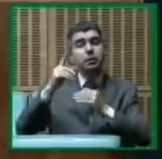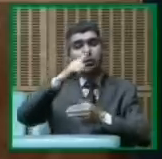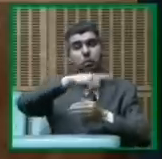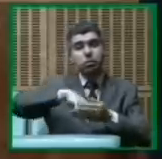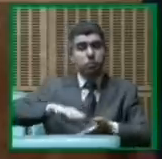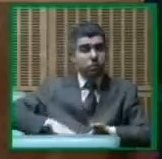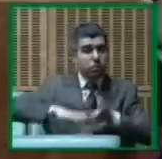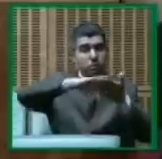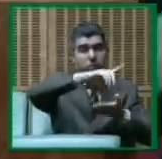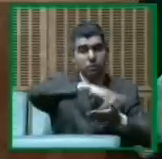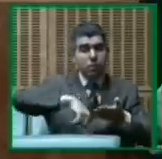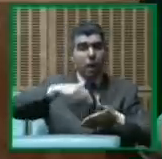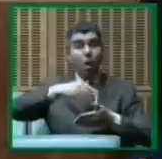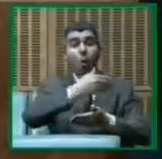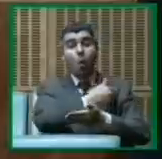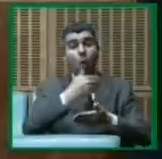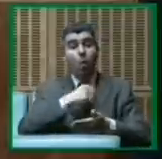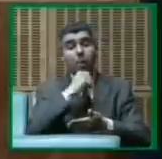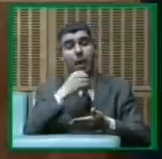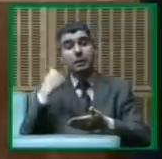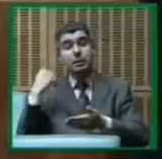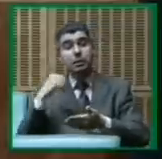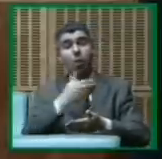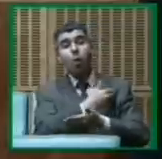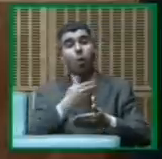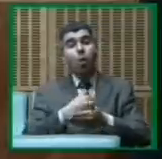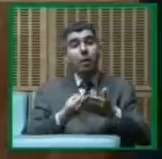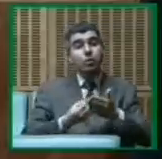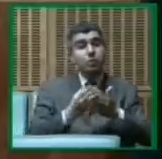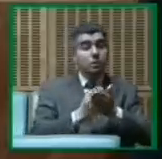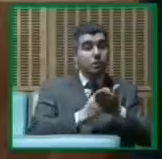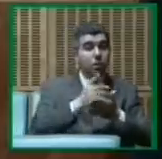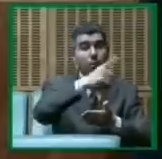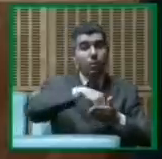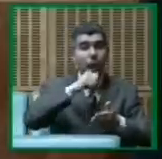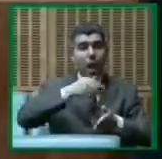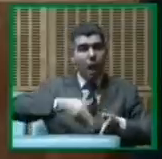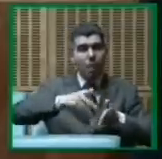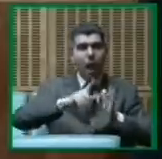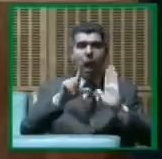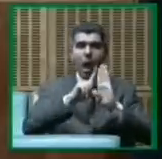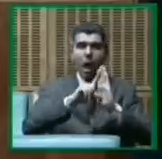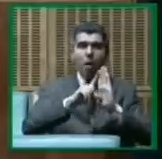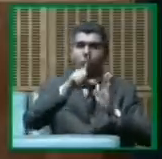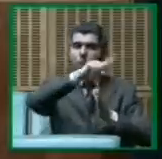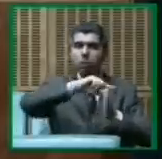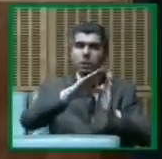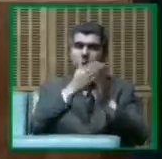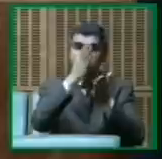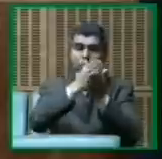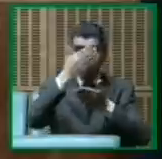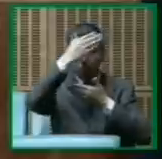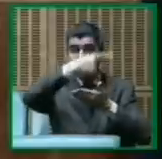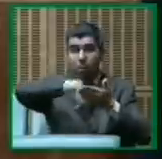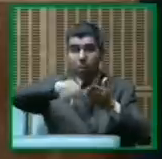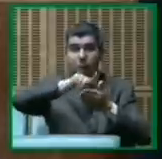ضختها الحكومة الحالية والحكومات السابقة أيضا في هذا المجال، نظرا لأن حق الماء أصبح الآن حق دستوري طبقا للفصل 31، ولا